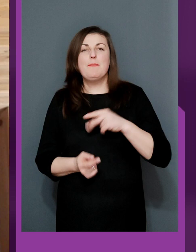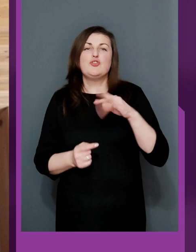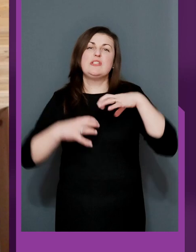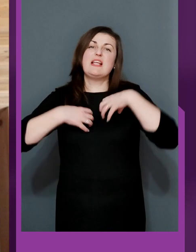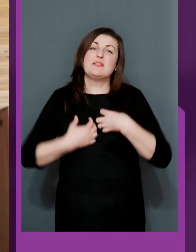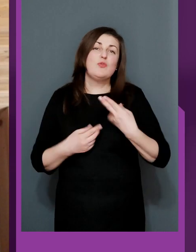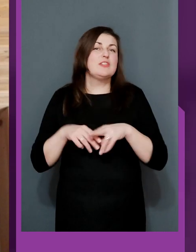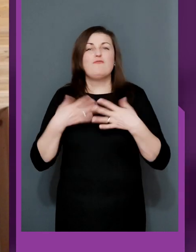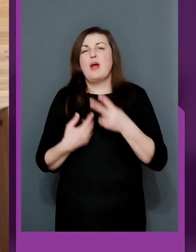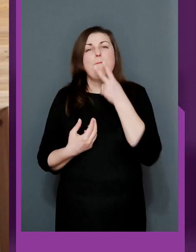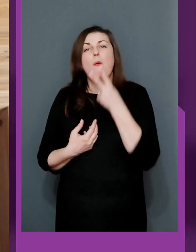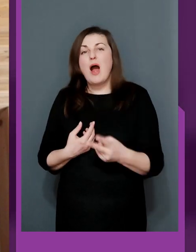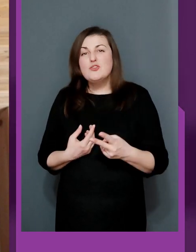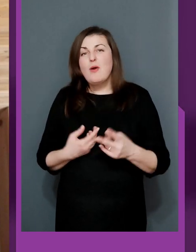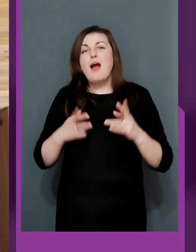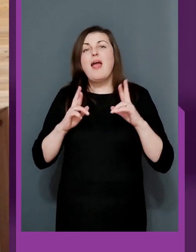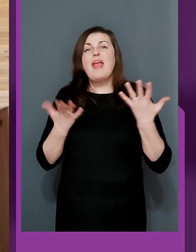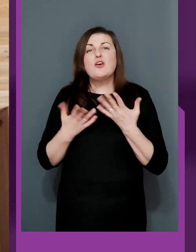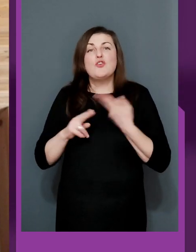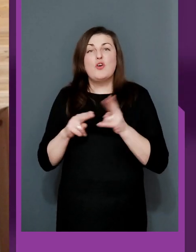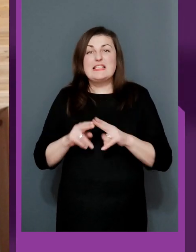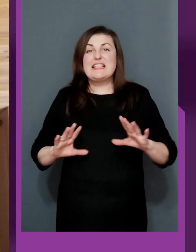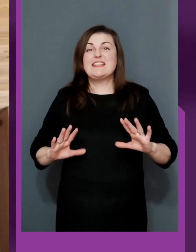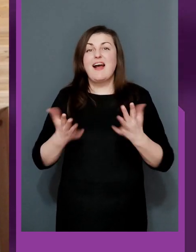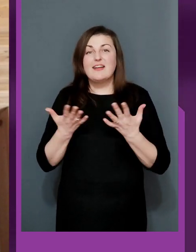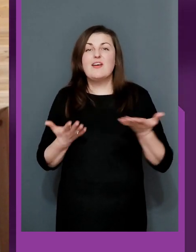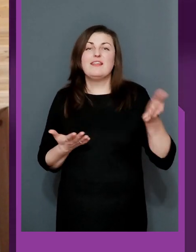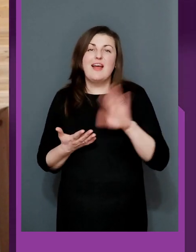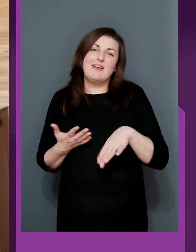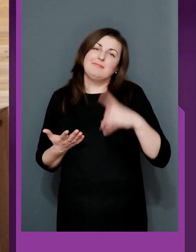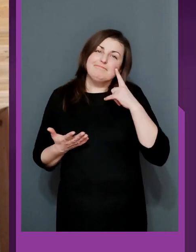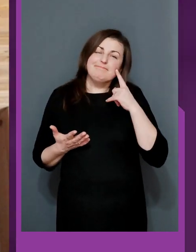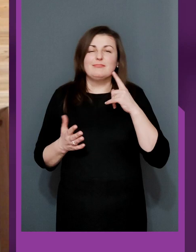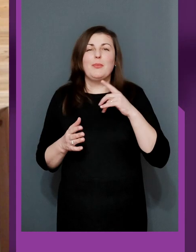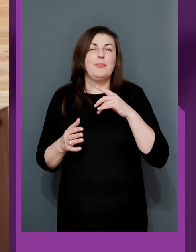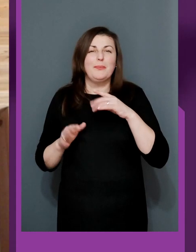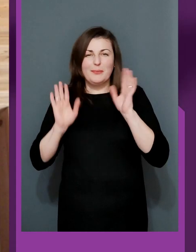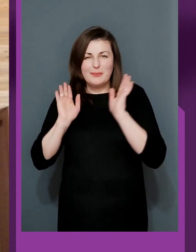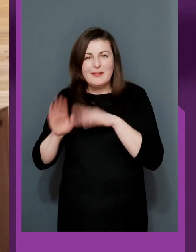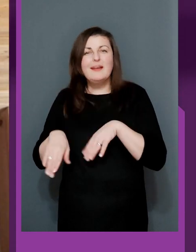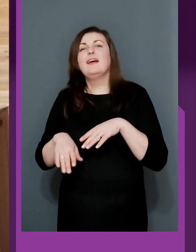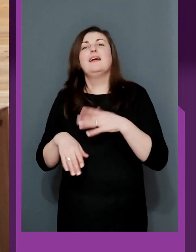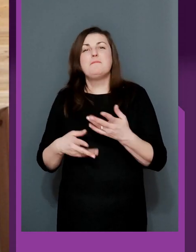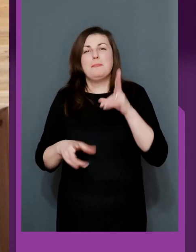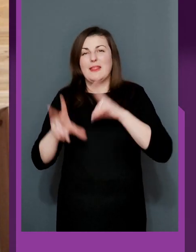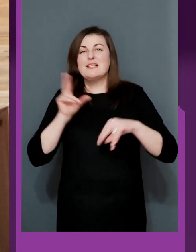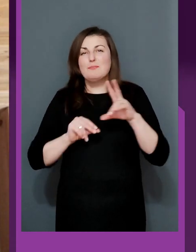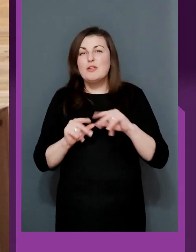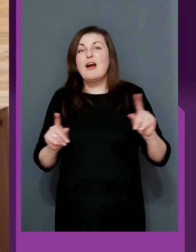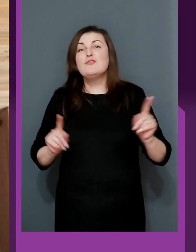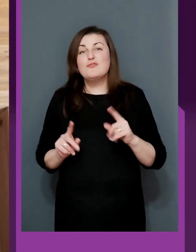засмутитися це вже побачимо Якщо це станеться давайте сплюнемо тфу-тфу-тфу е